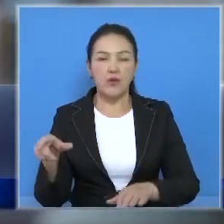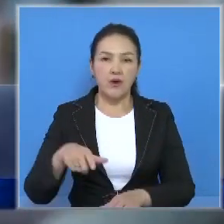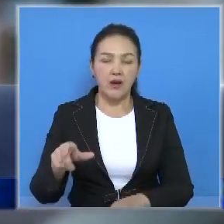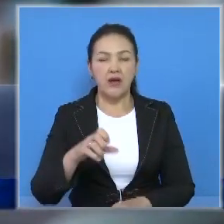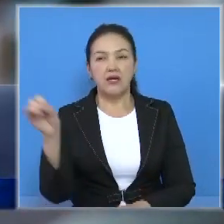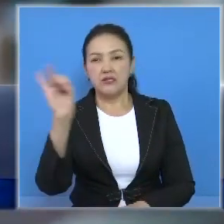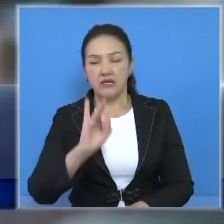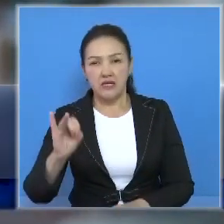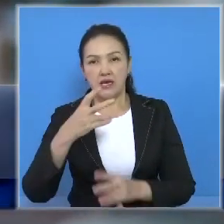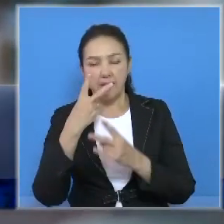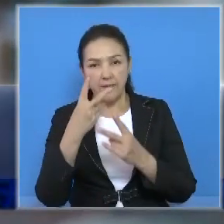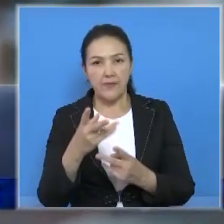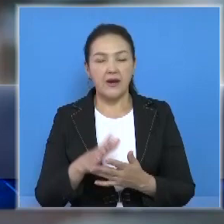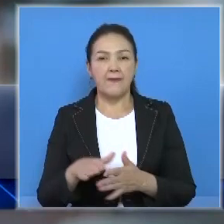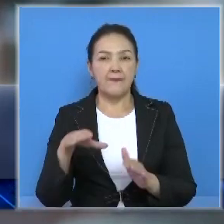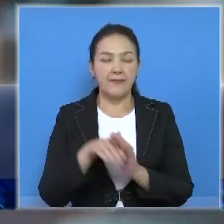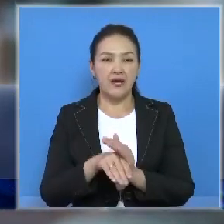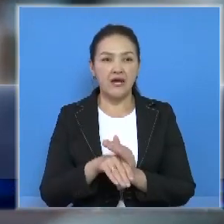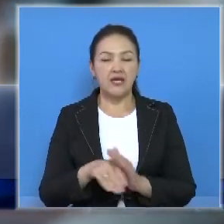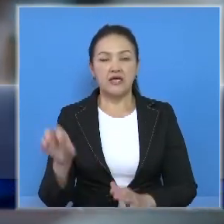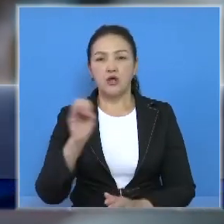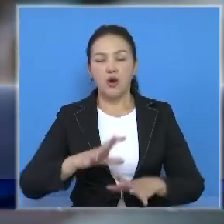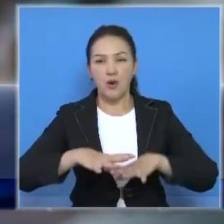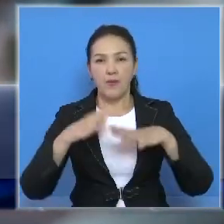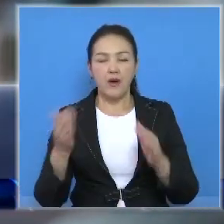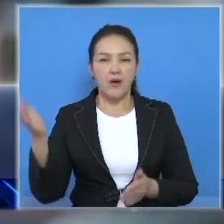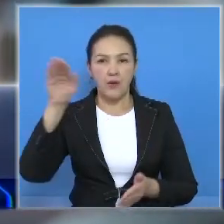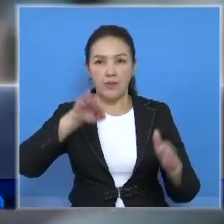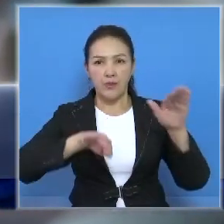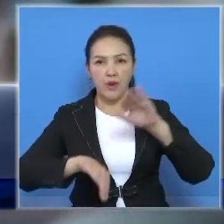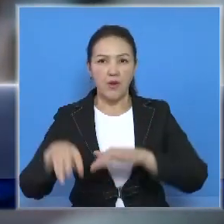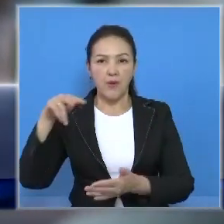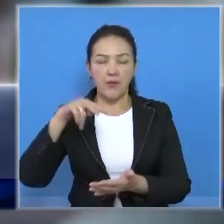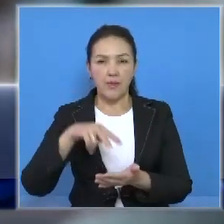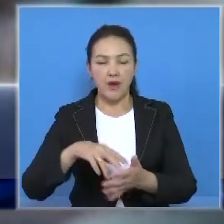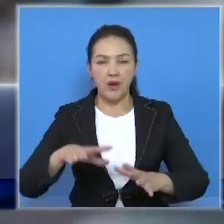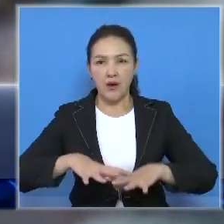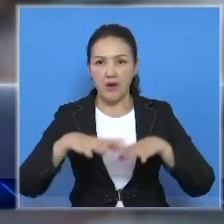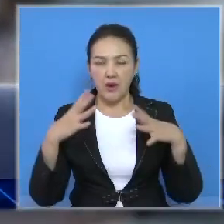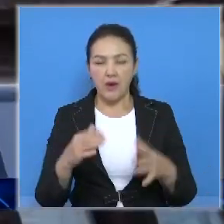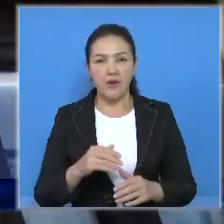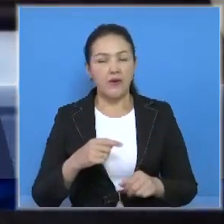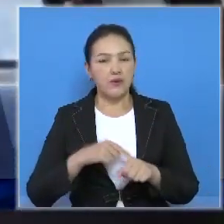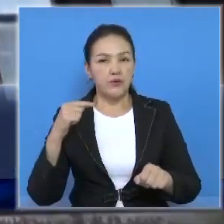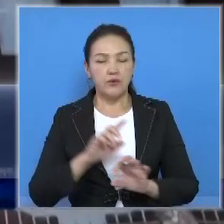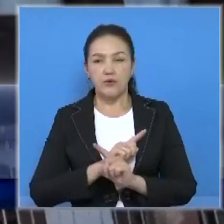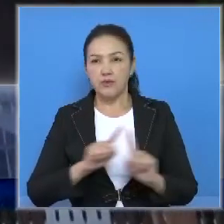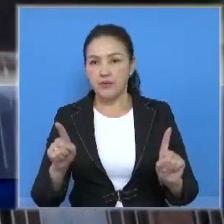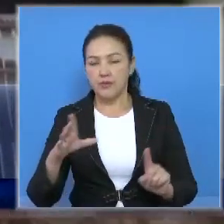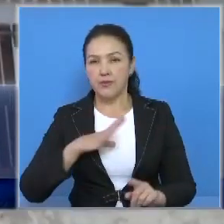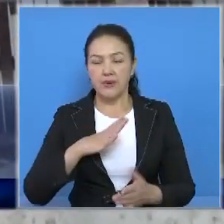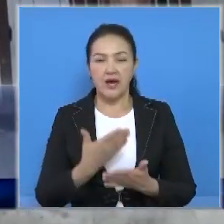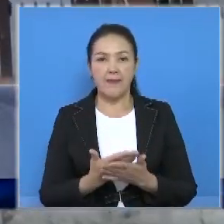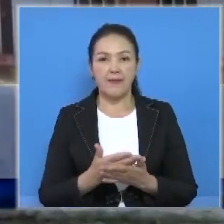тарихына қанығып жатырмыз. Оның үстінде міне тарихи үлкен таудың төбесіне шығып, үлкен бір әсерде болдық. Сондай ақ